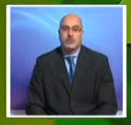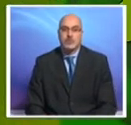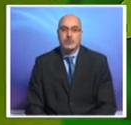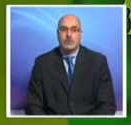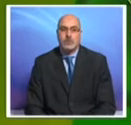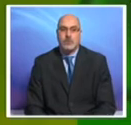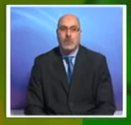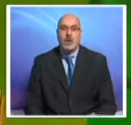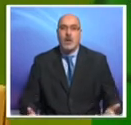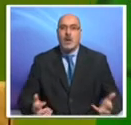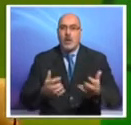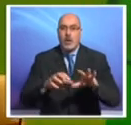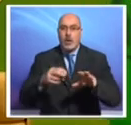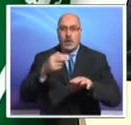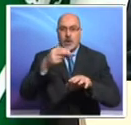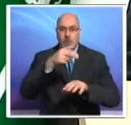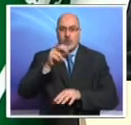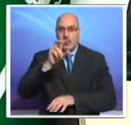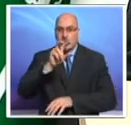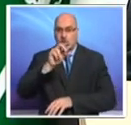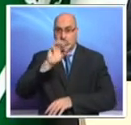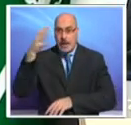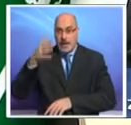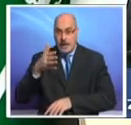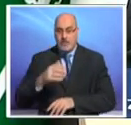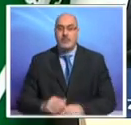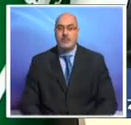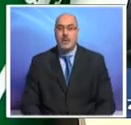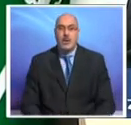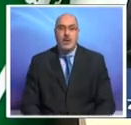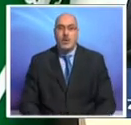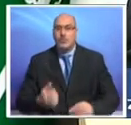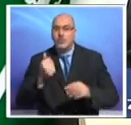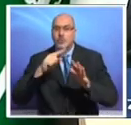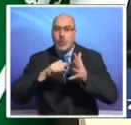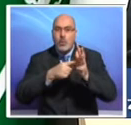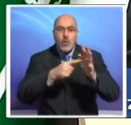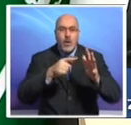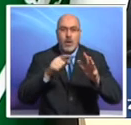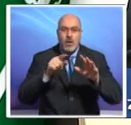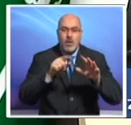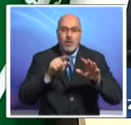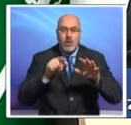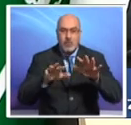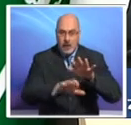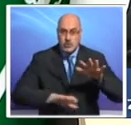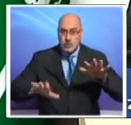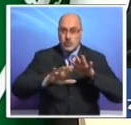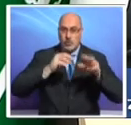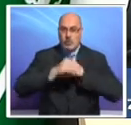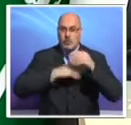تنعقد هذه الدورة 35 ومناطق عزيزة على من وطننا العربي ما زالت